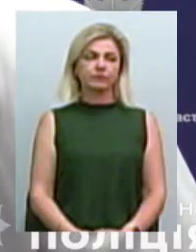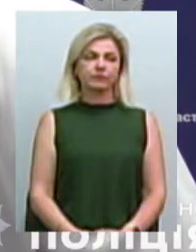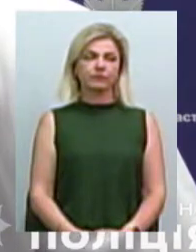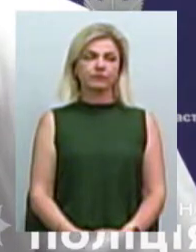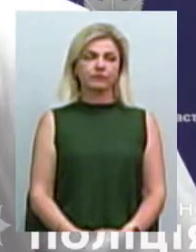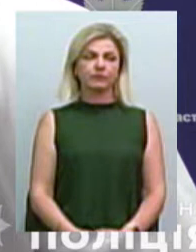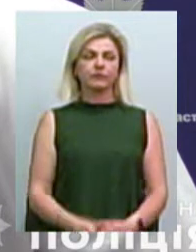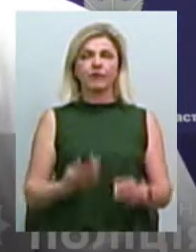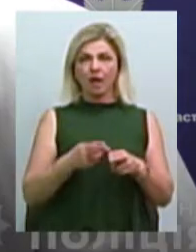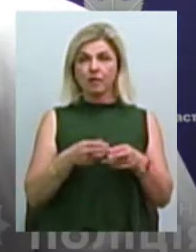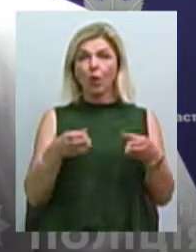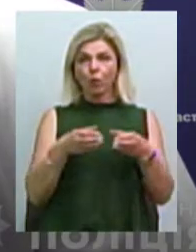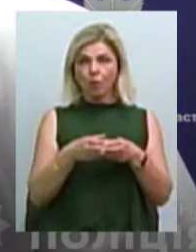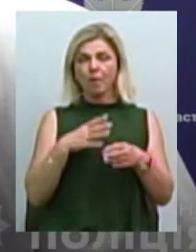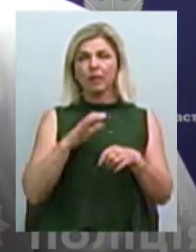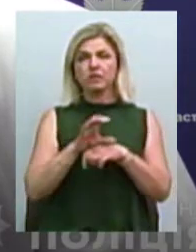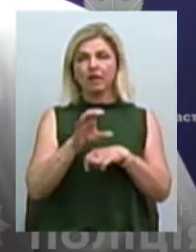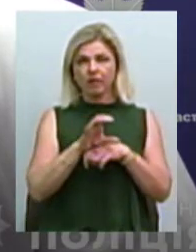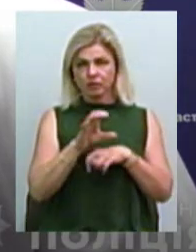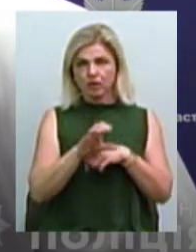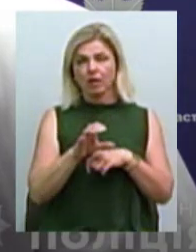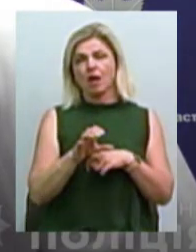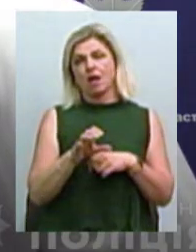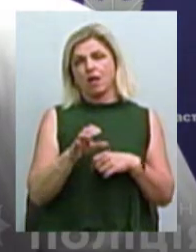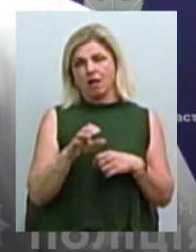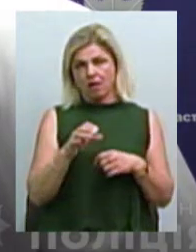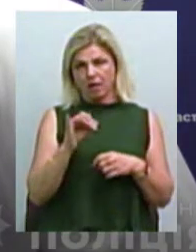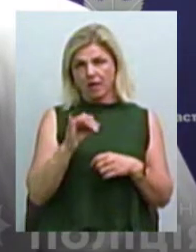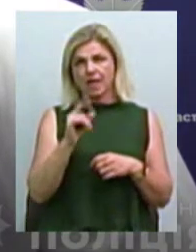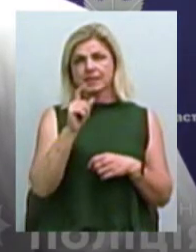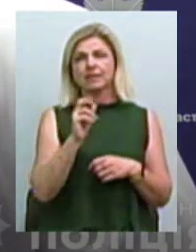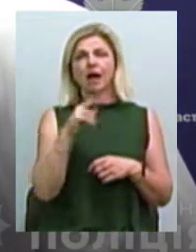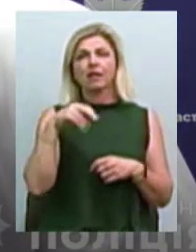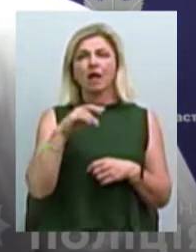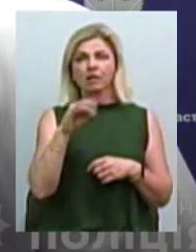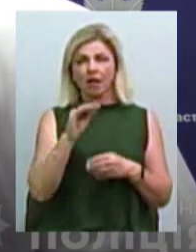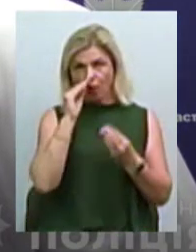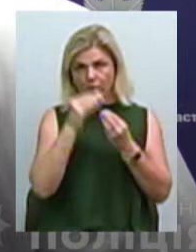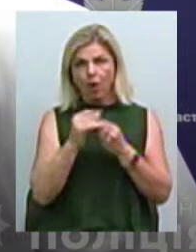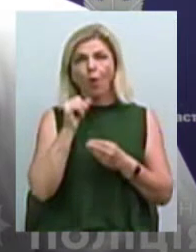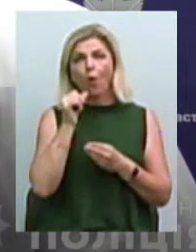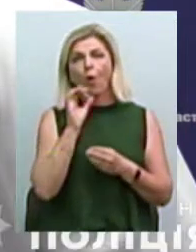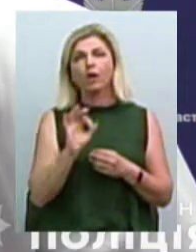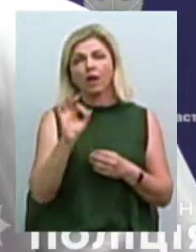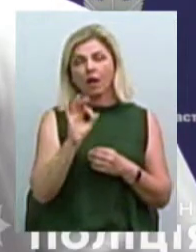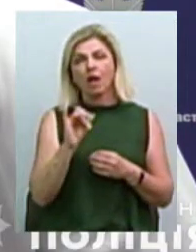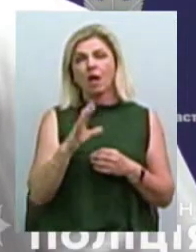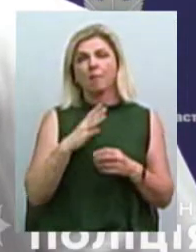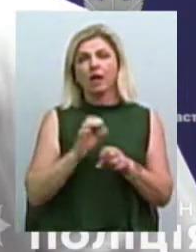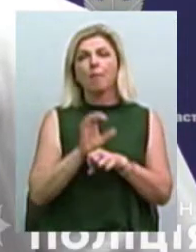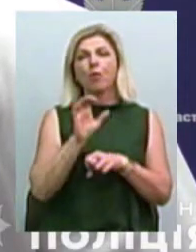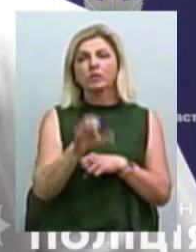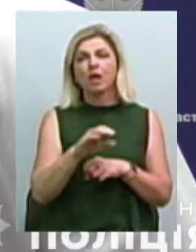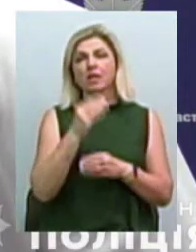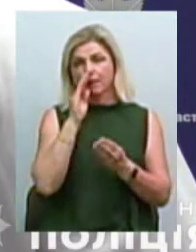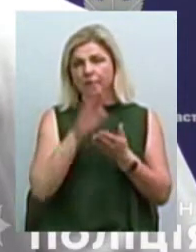Фігуранти групування постачали клієнтам замовлення шляхом закладок, ховаючи їх в горіхах. Самі ж отримали поставки, замасковані під